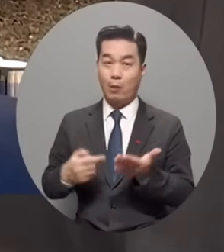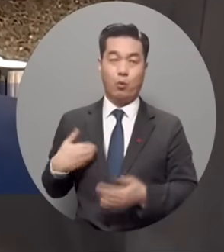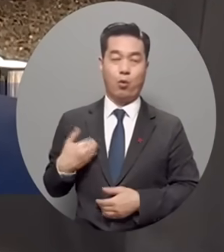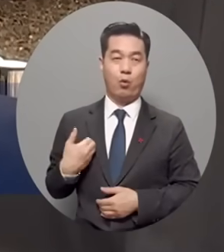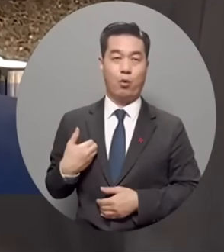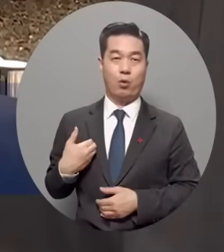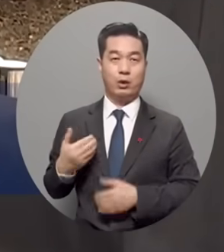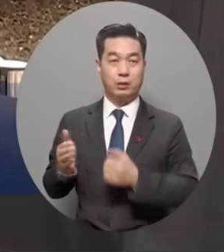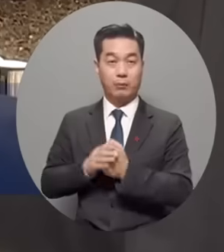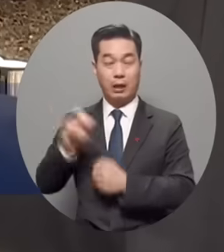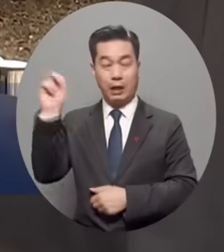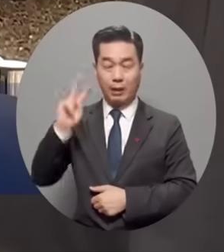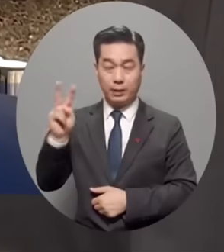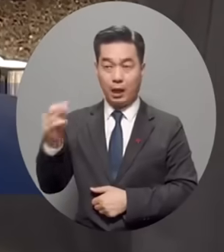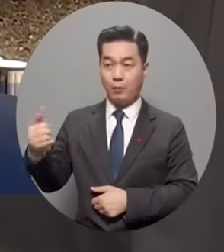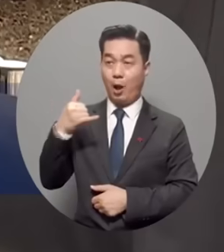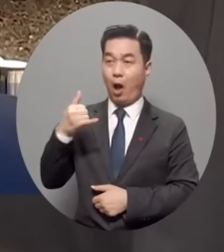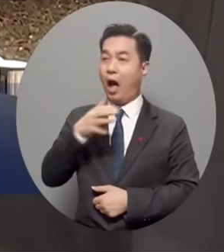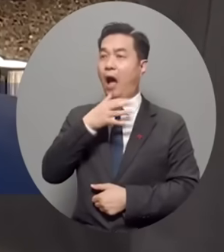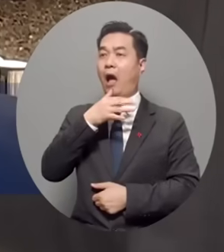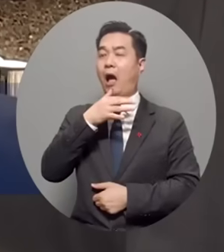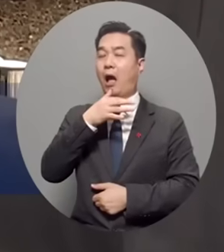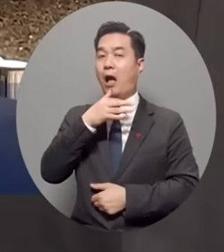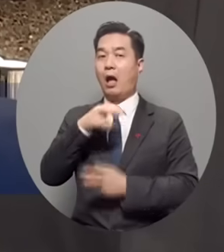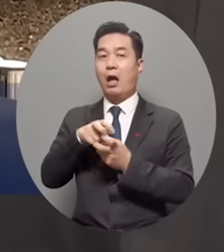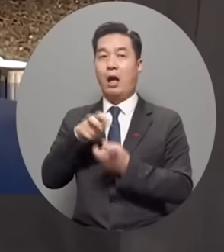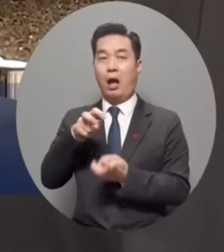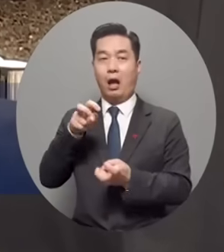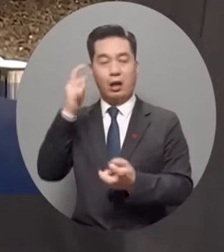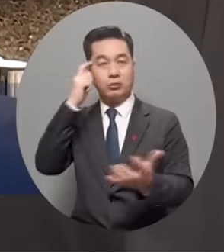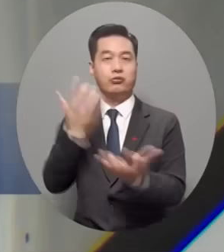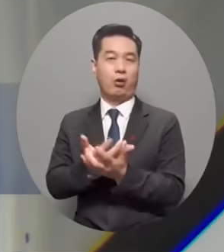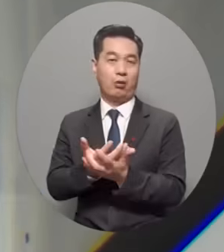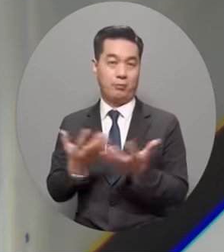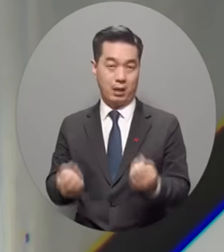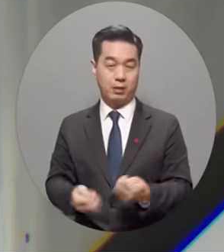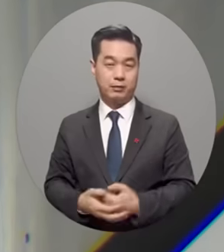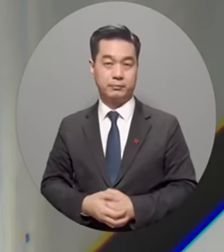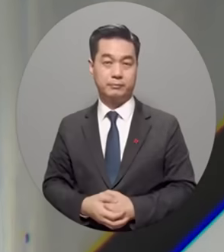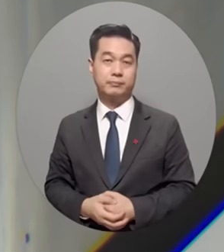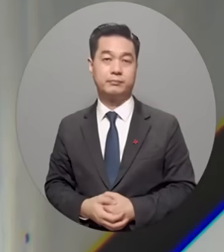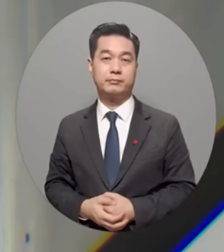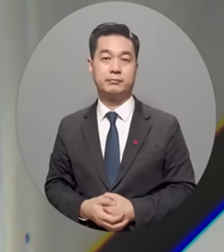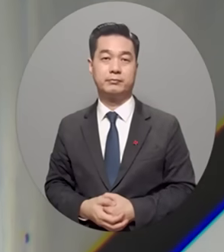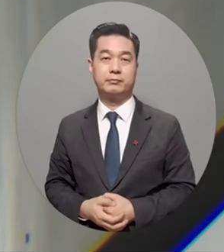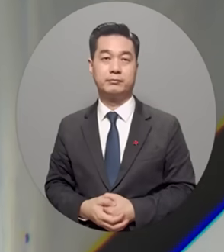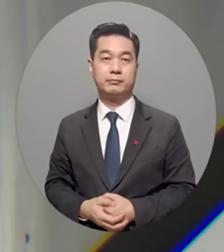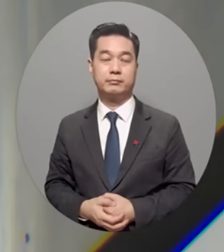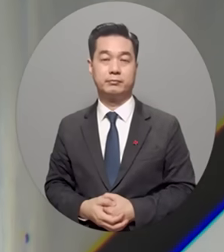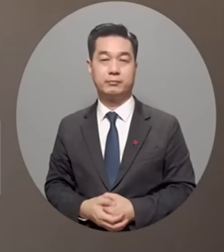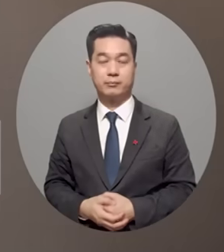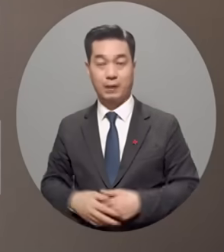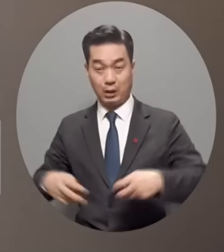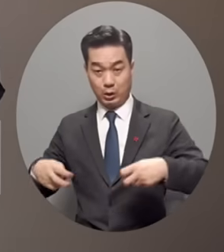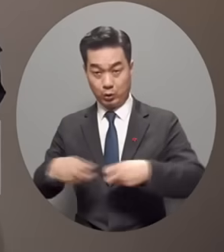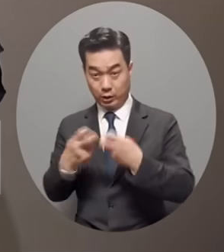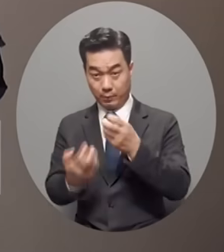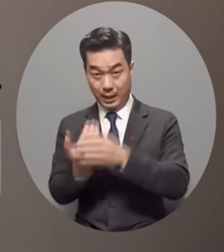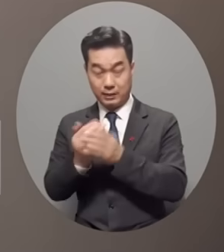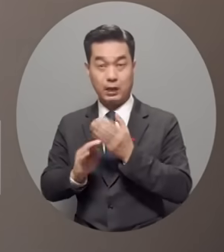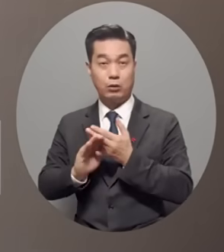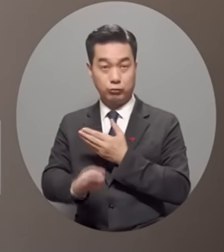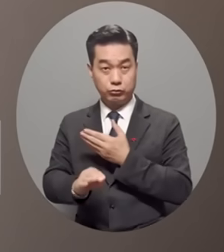이제 갑자기 연락받고 아시게 돼가지고 좀 충격이 많이 크셨죠. 염 씨는 교통사고 발생 후 의사